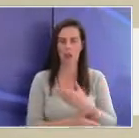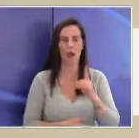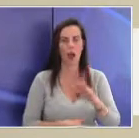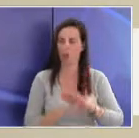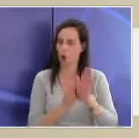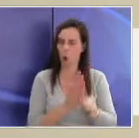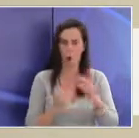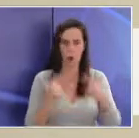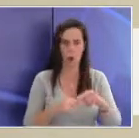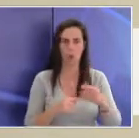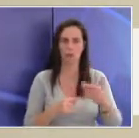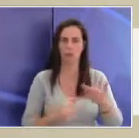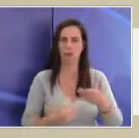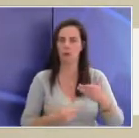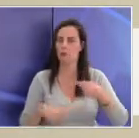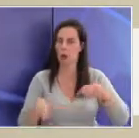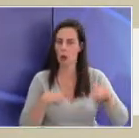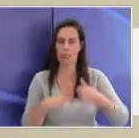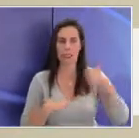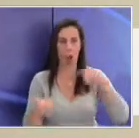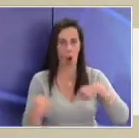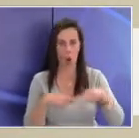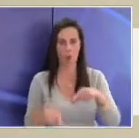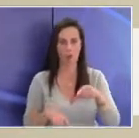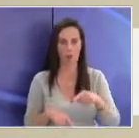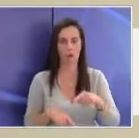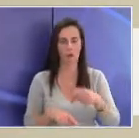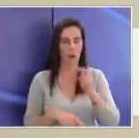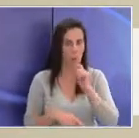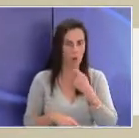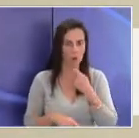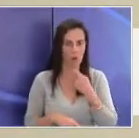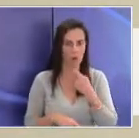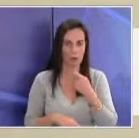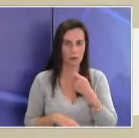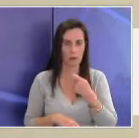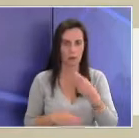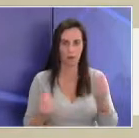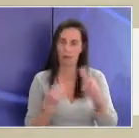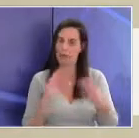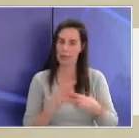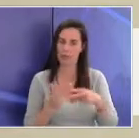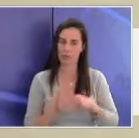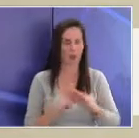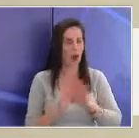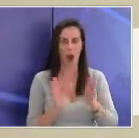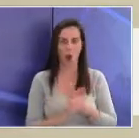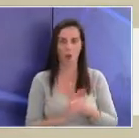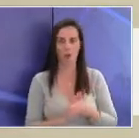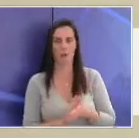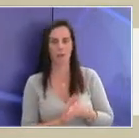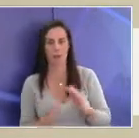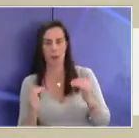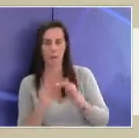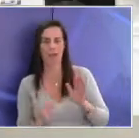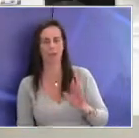כל תחום של יחסי חוץ, כולל שר חוץ, מודיעין ועניינים אסטרטגיים, הכל זה מתאים לרגע